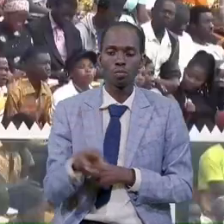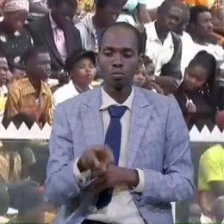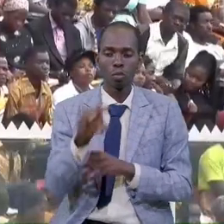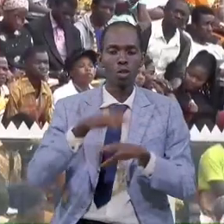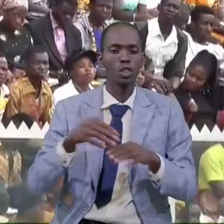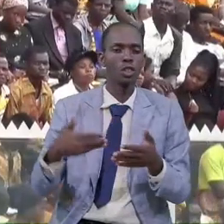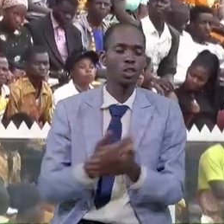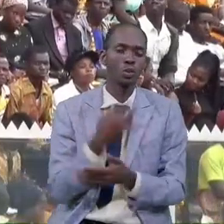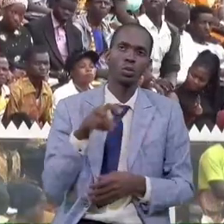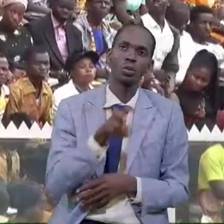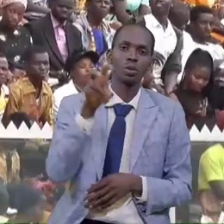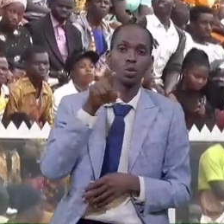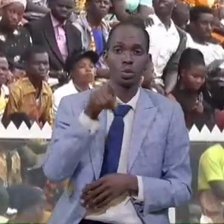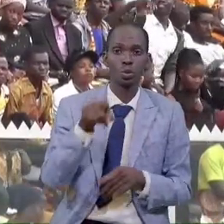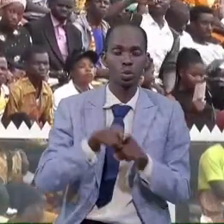voyage aujourd'hui.